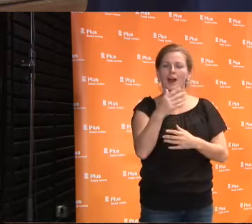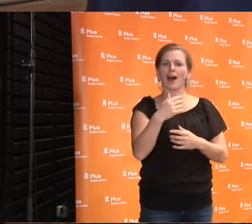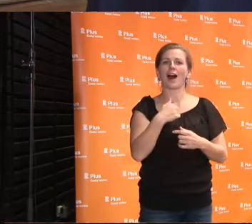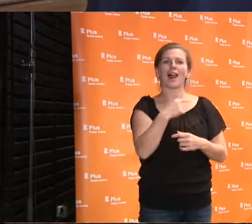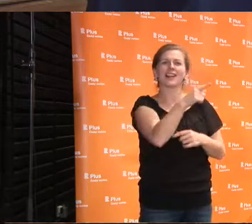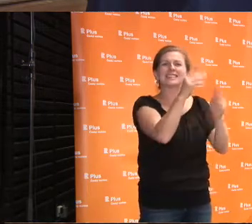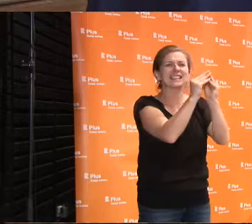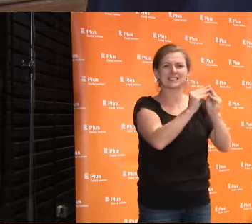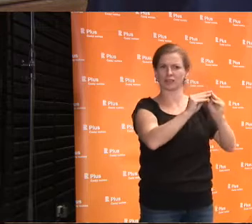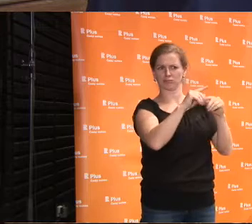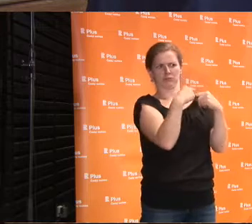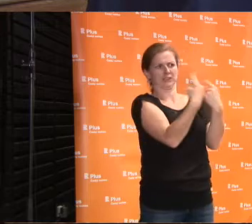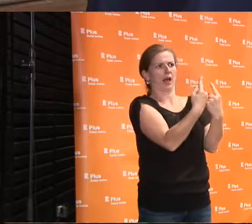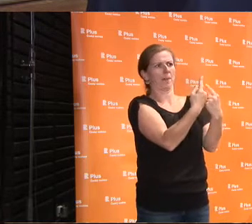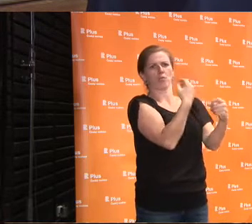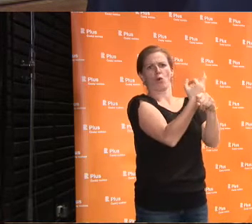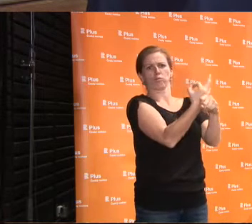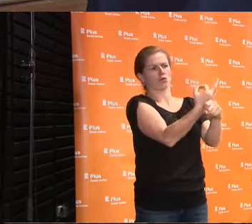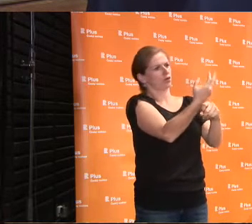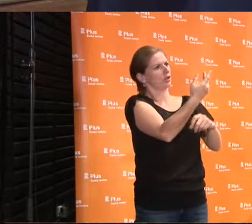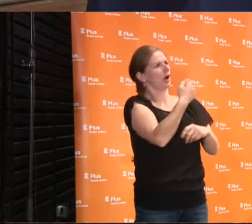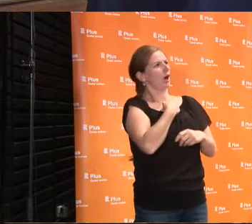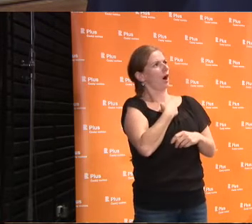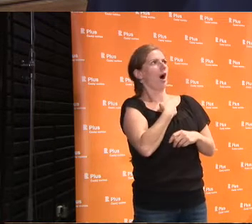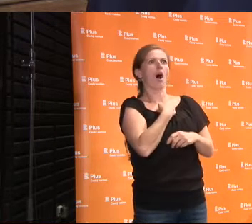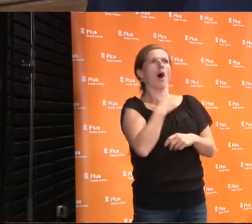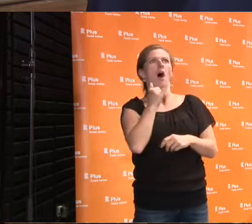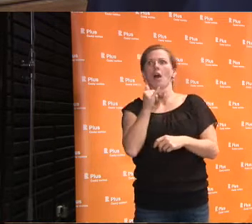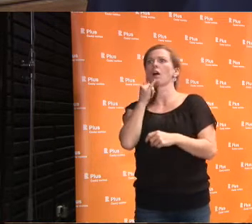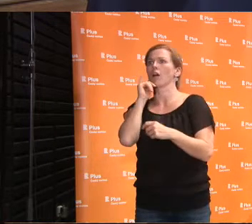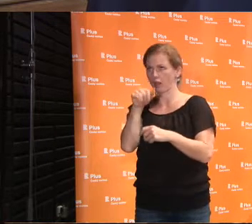ten systém mi něco doporučí a já se nebudu ptát, co jsi mi